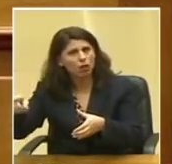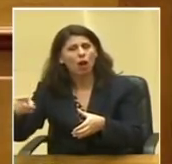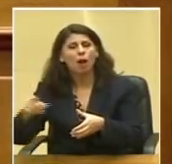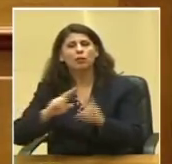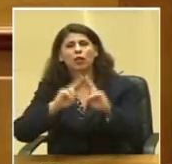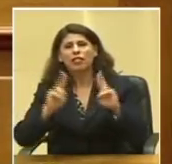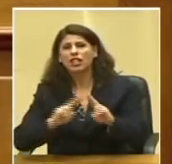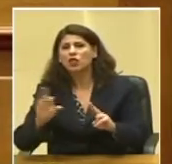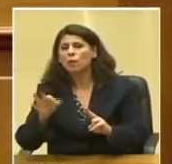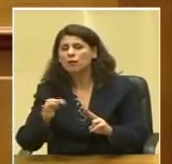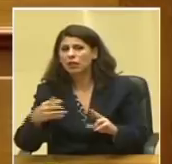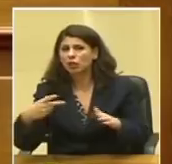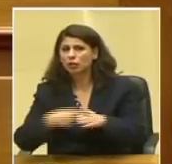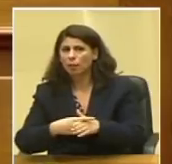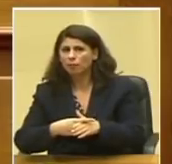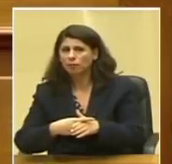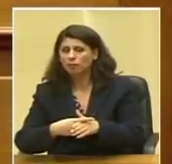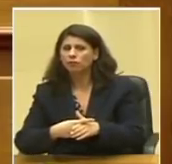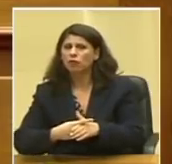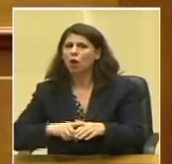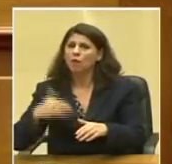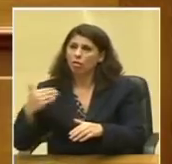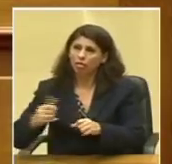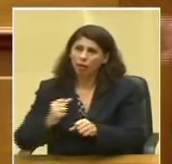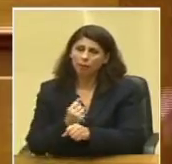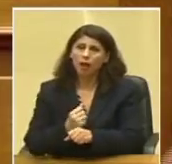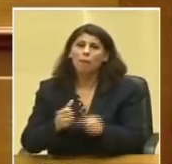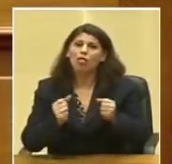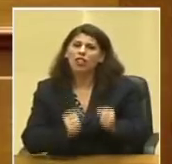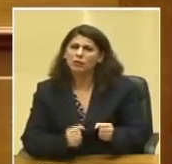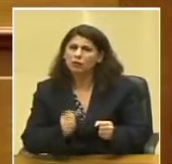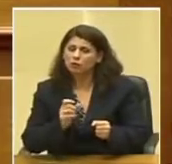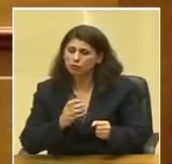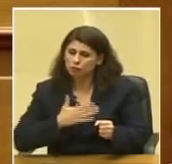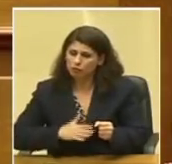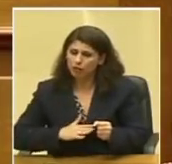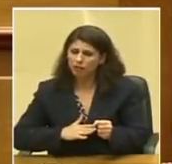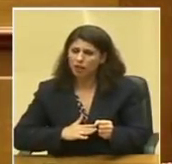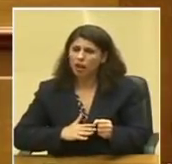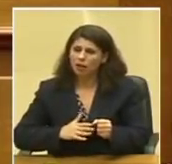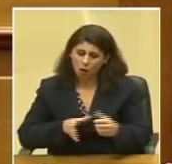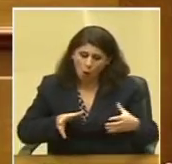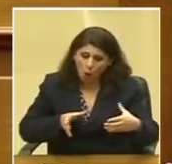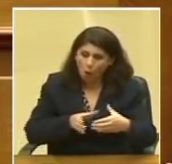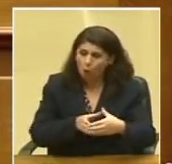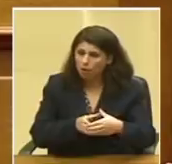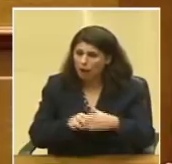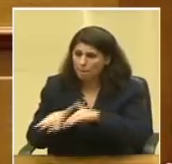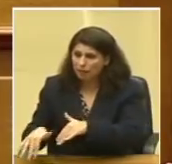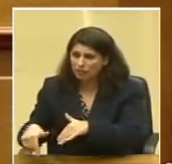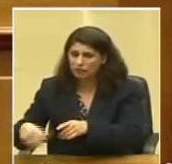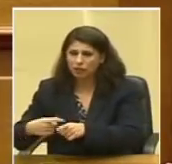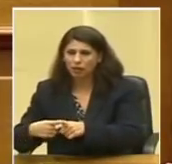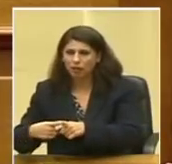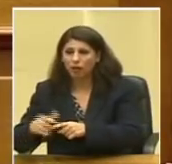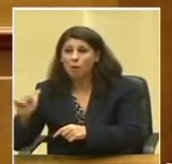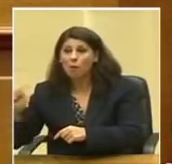Νητά που θα στυλώσει τα πόδια, από τους θεσμούς που θα είναι όλοι μια φωνή απέναντί μας. Μόνοι σας τα